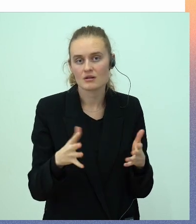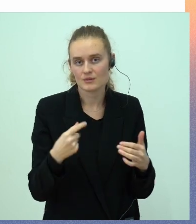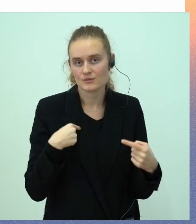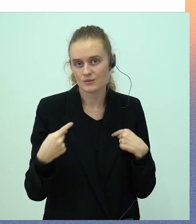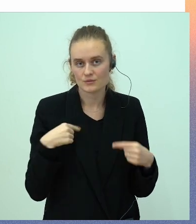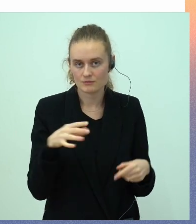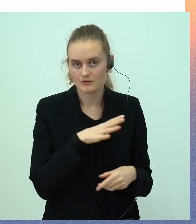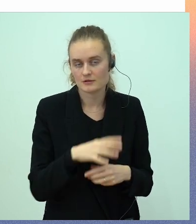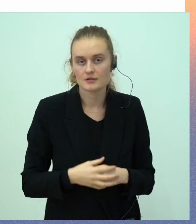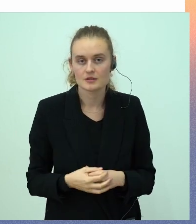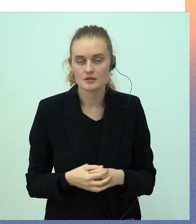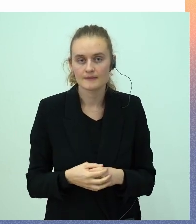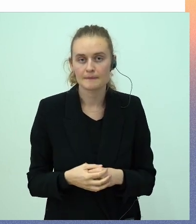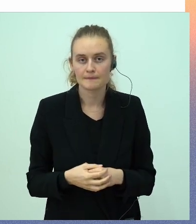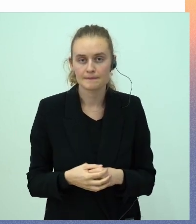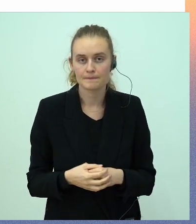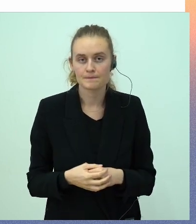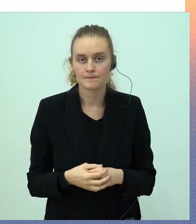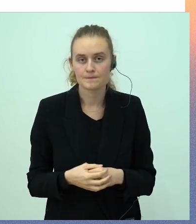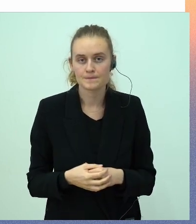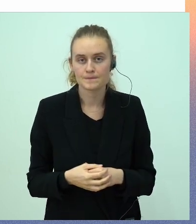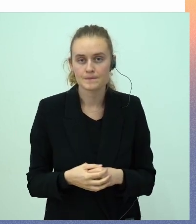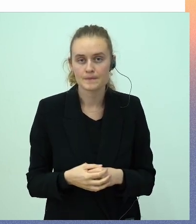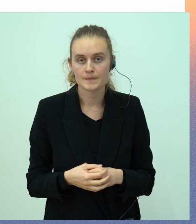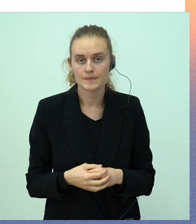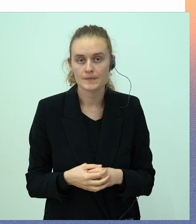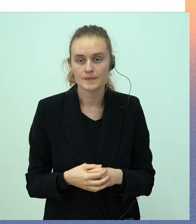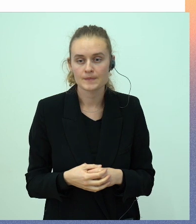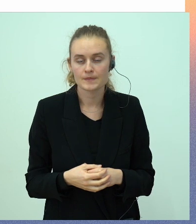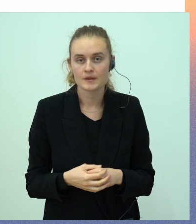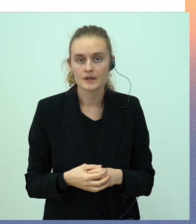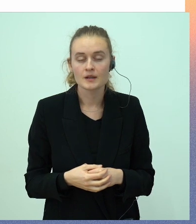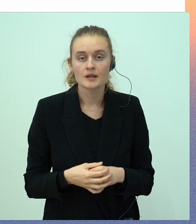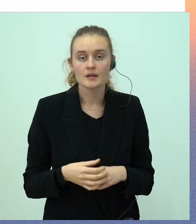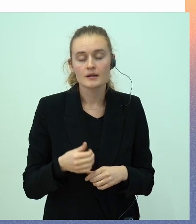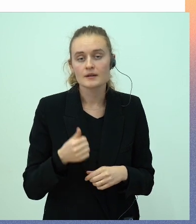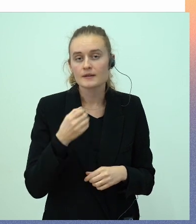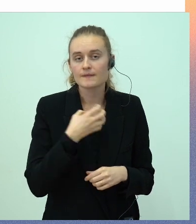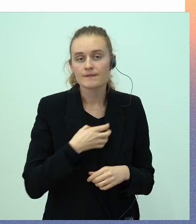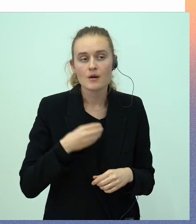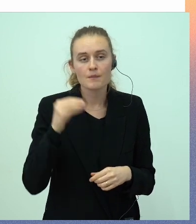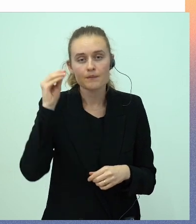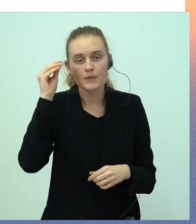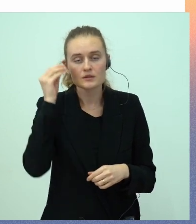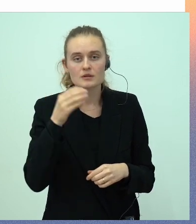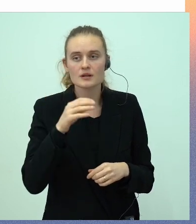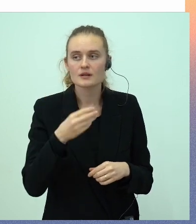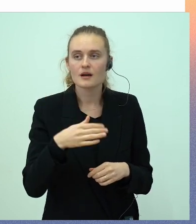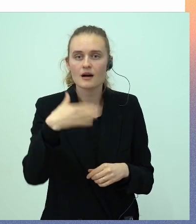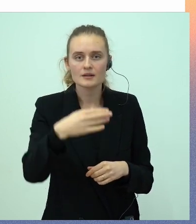Tad, kuomet sakoma, jog daugiau niekada, mes iš tiesų norime pasirūpinti, kad daugiau niekada nebūtų supergalios,